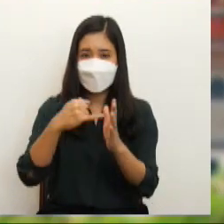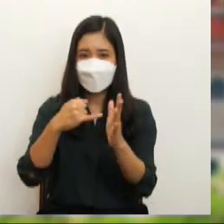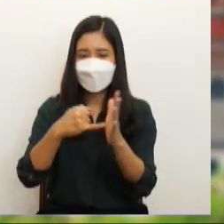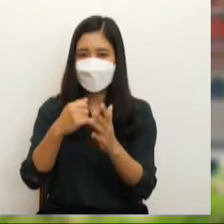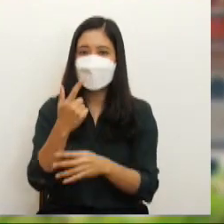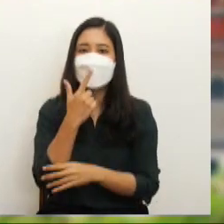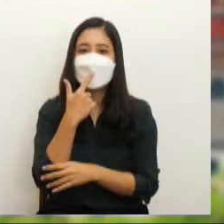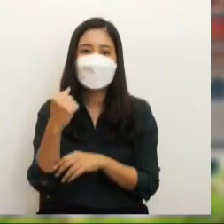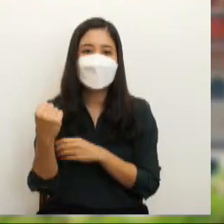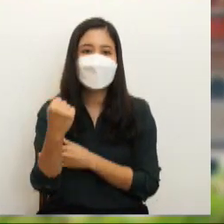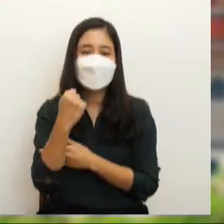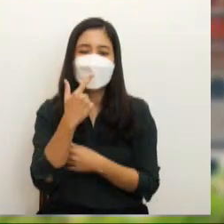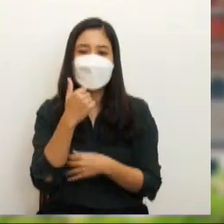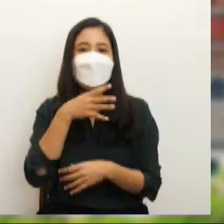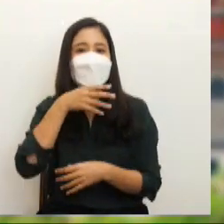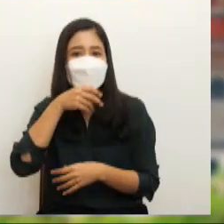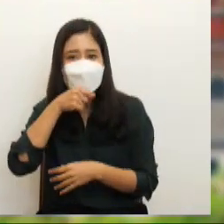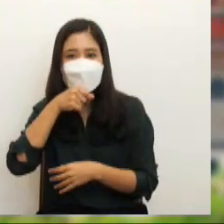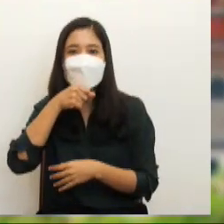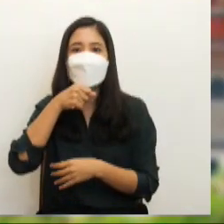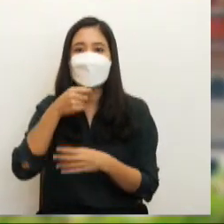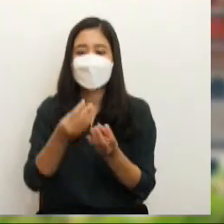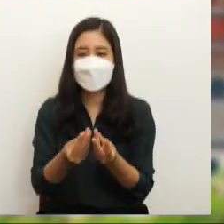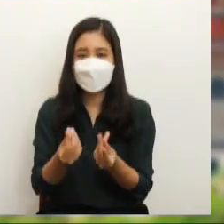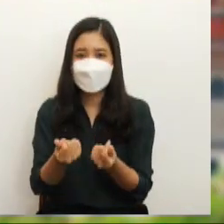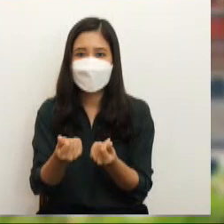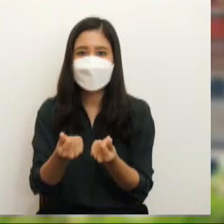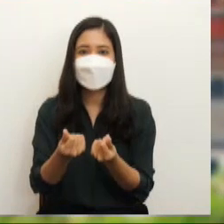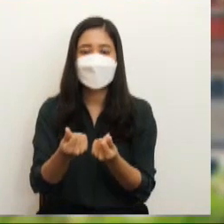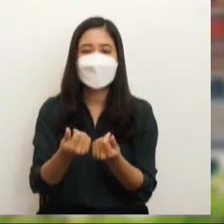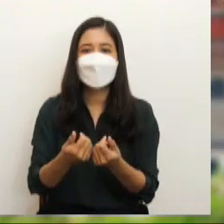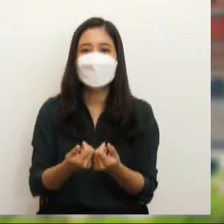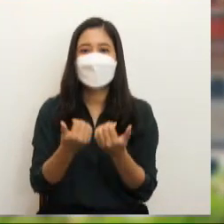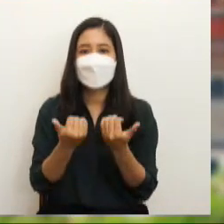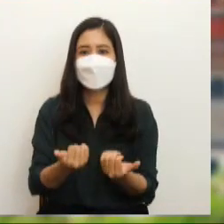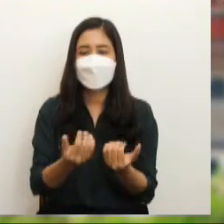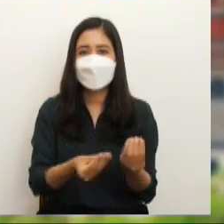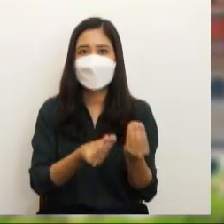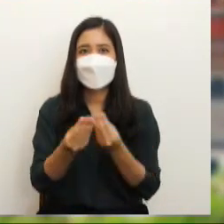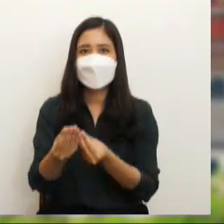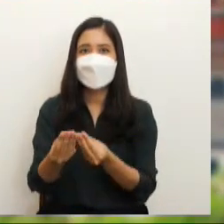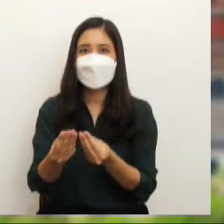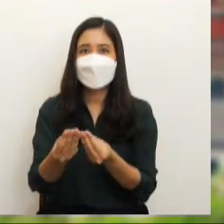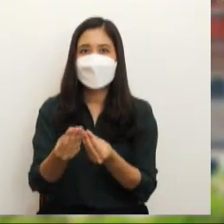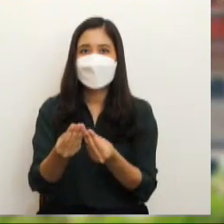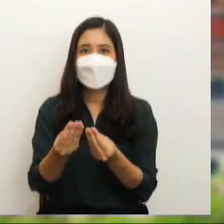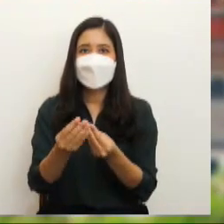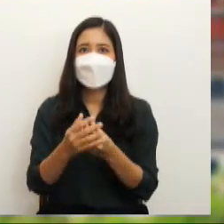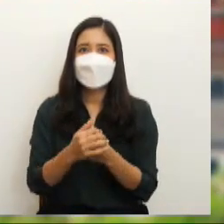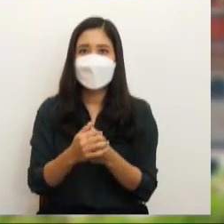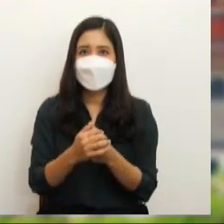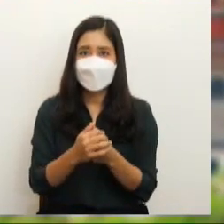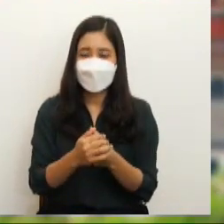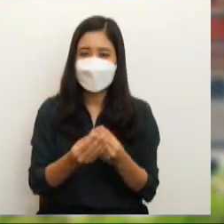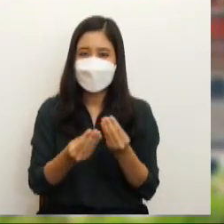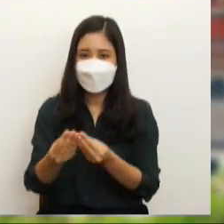งเข้มสีแดงสีส้มสีเหลืองมีความแตกต่างยังไงนะครับผมเล่าให้ฟังสั้นๆนะครับจริงๆประเทศไทยเราเนี่ยโดยโครงสร้างเร